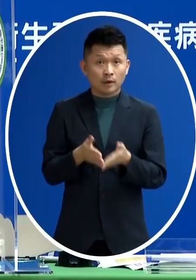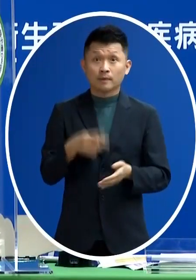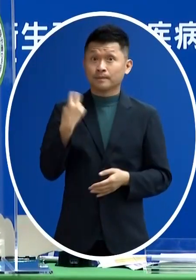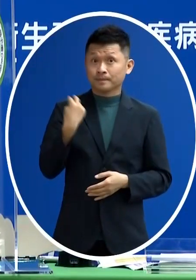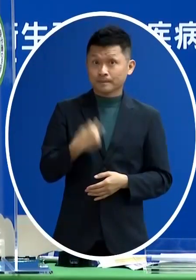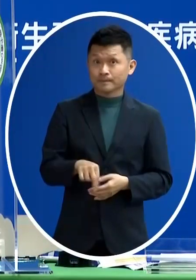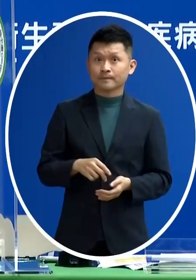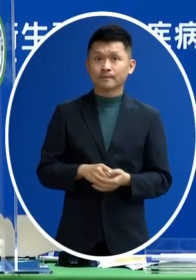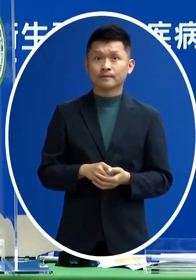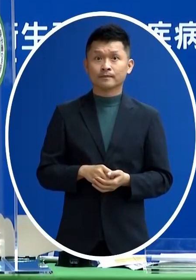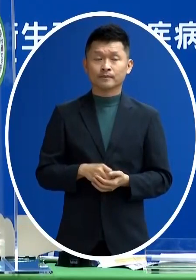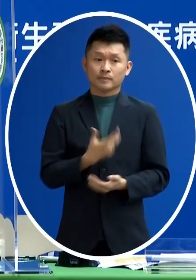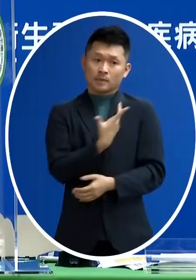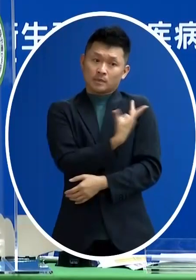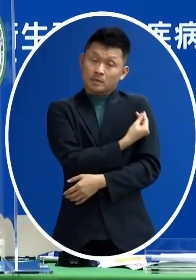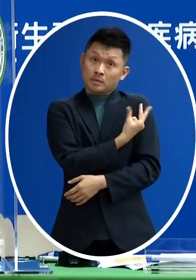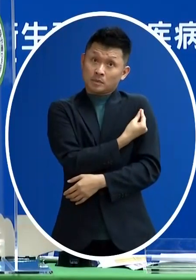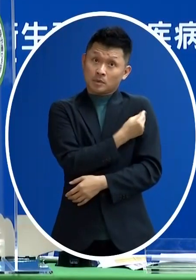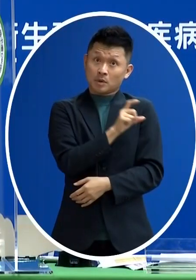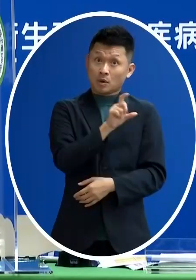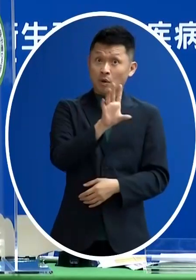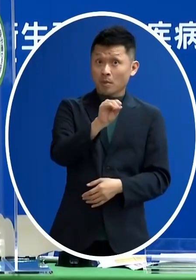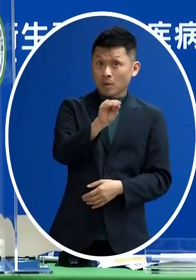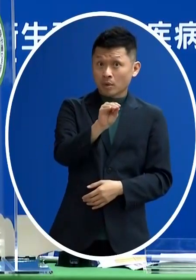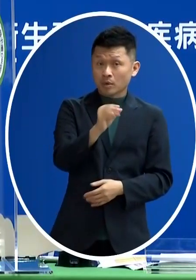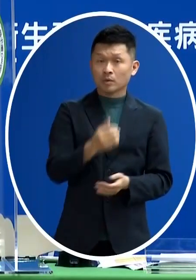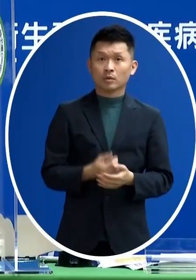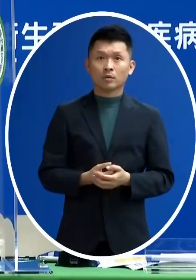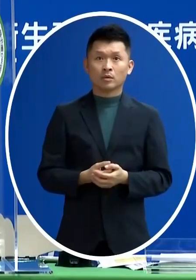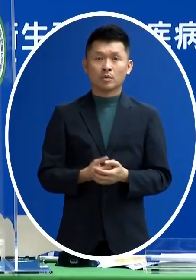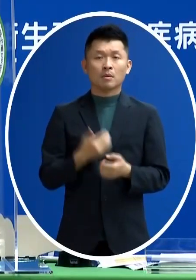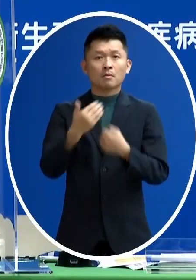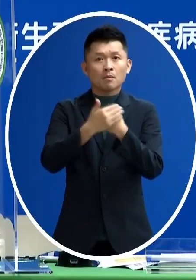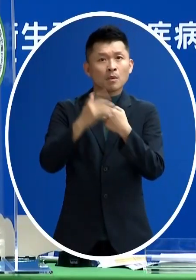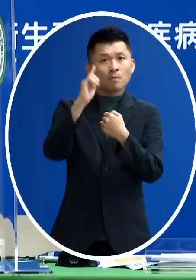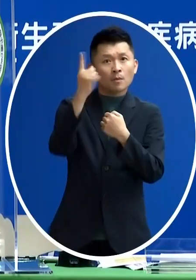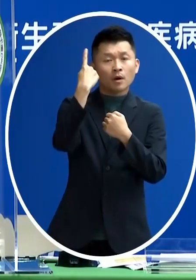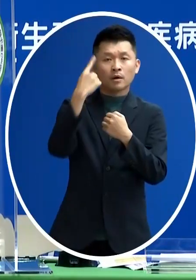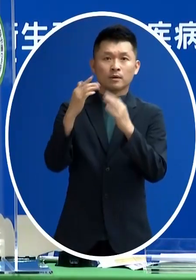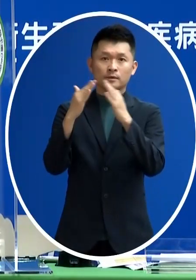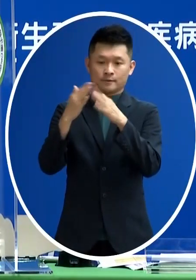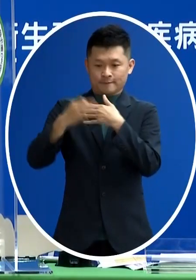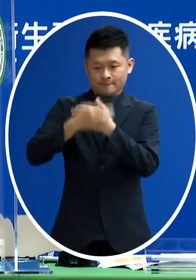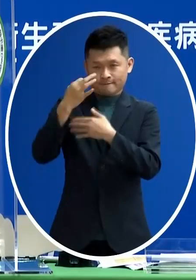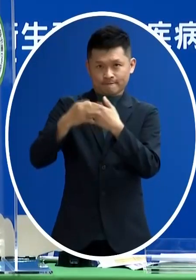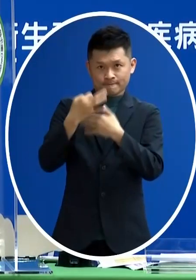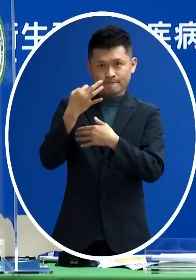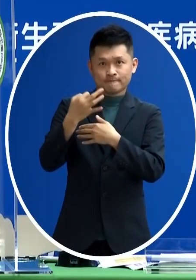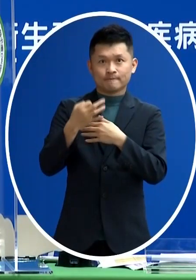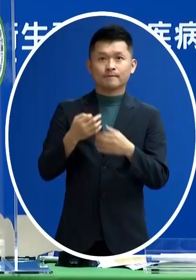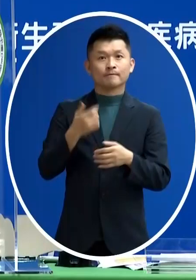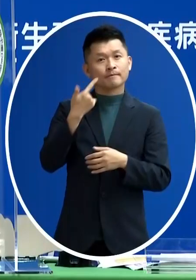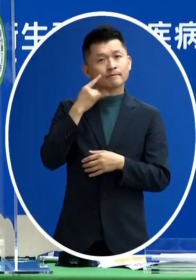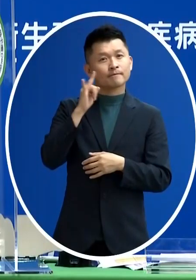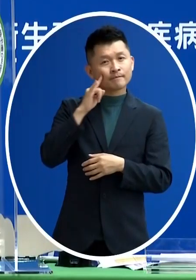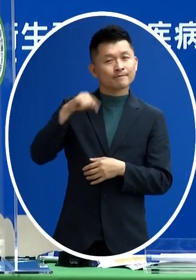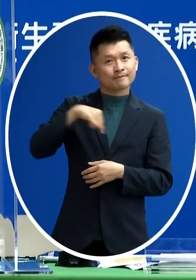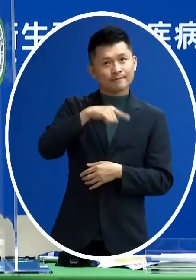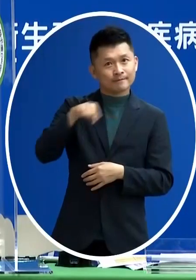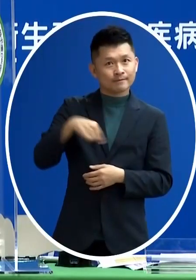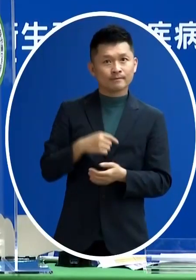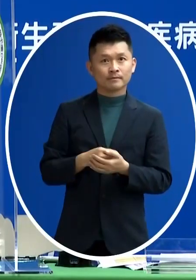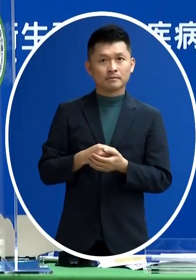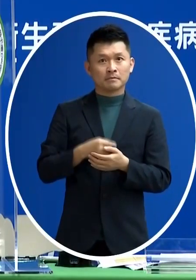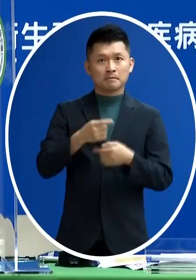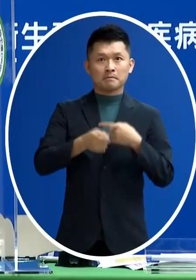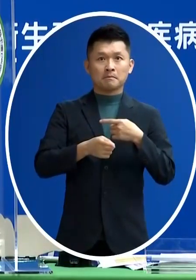的一个也没有疫苗可以打，那最重要的保护的来源还是从家人。家人不要不